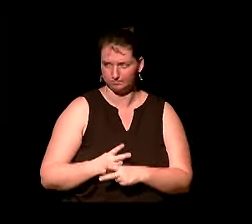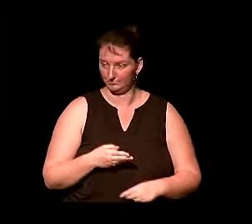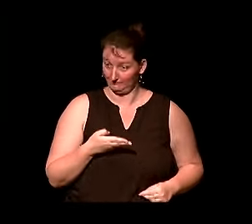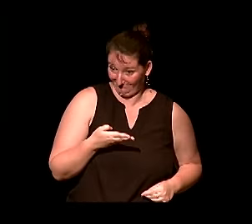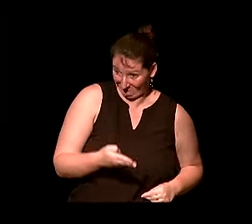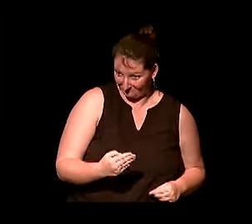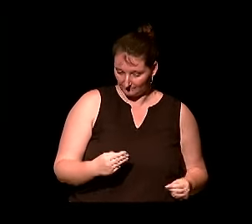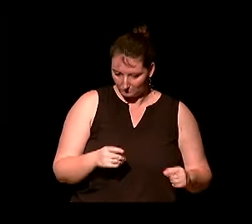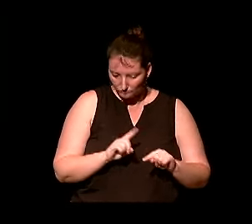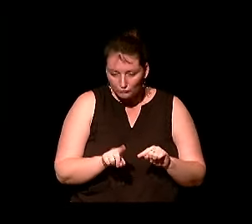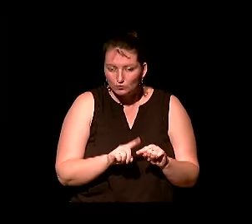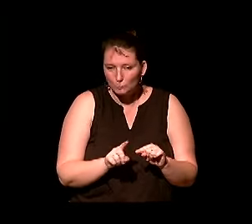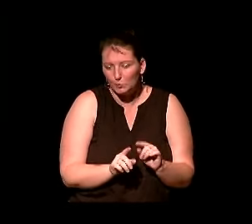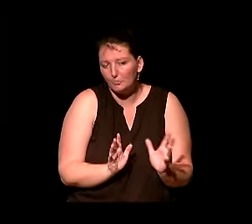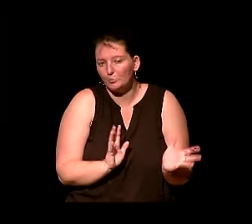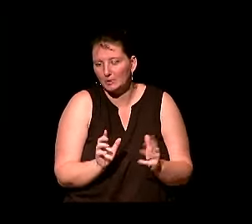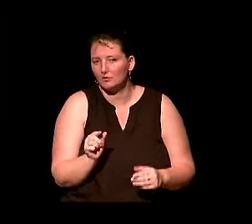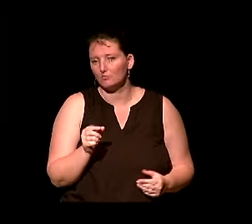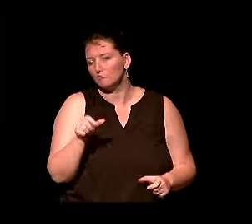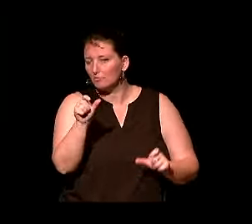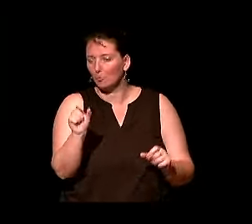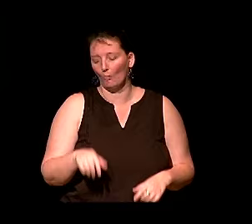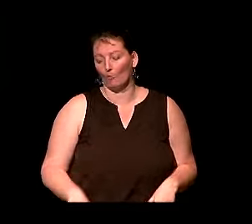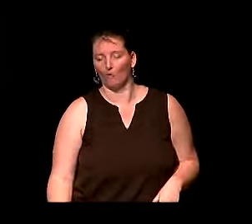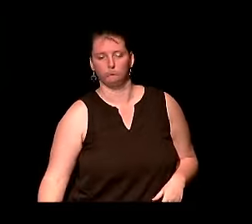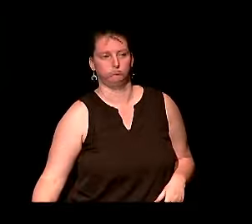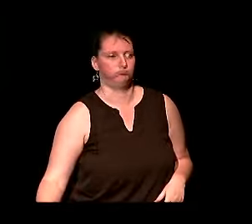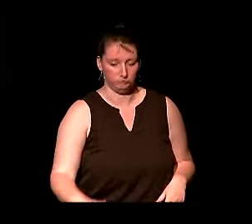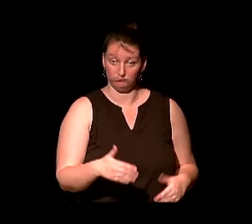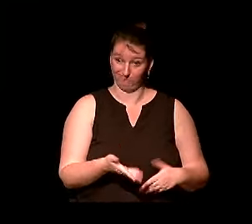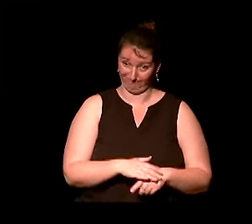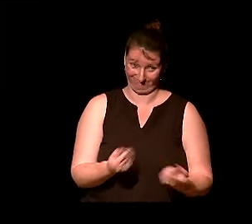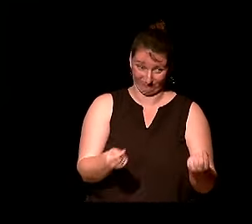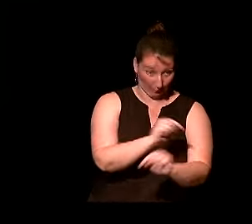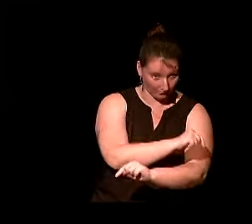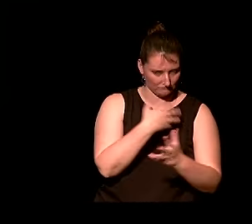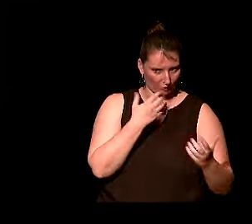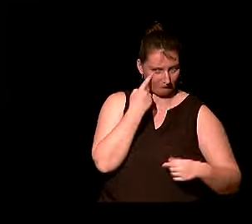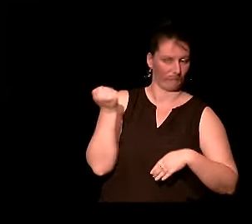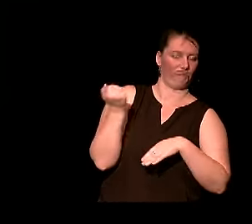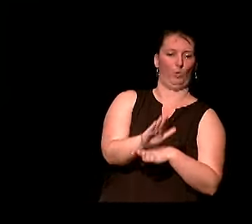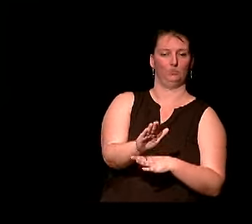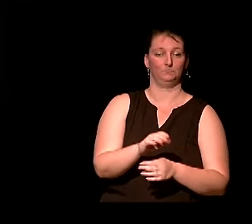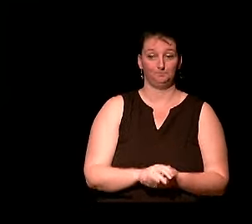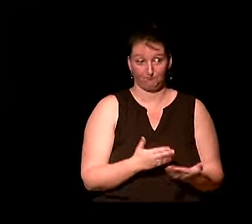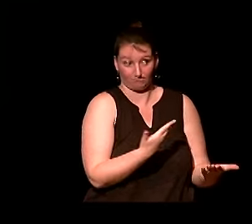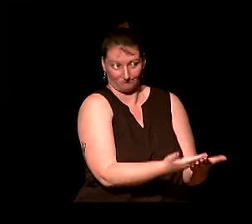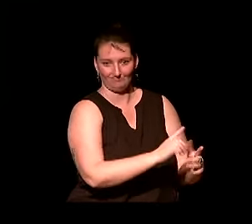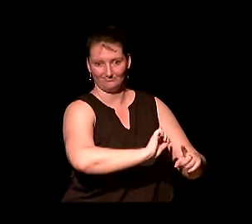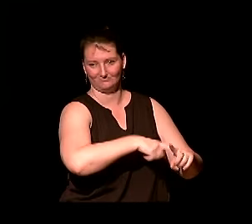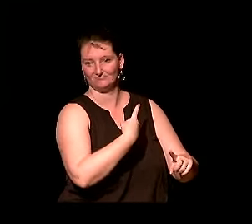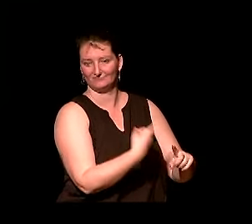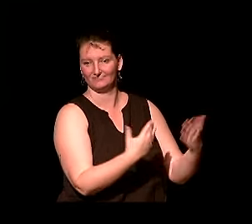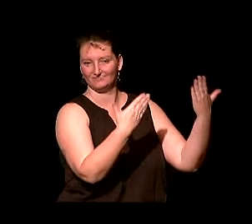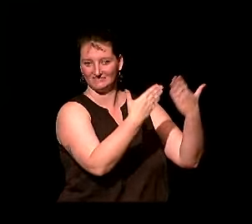les choses qui sont parfois négligées. Et finalement, le cinéma entretient cette parole